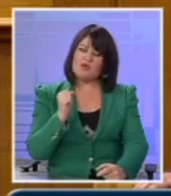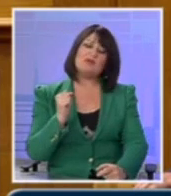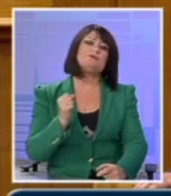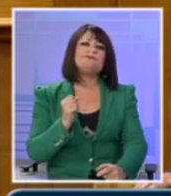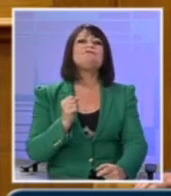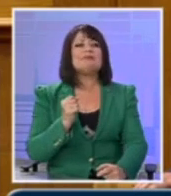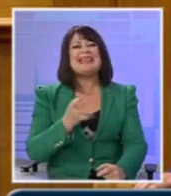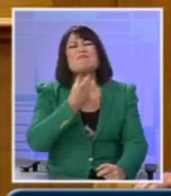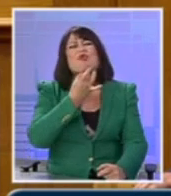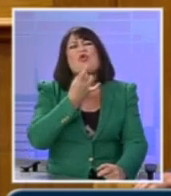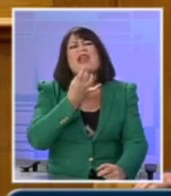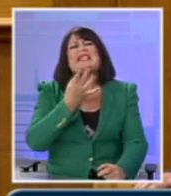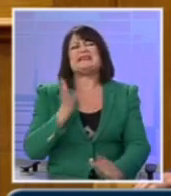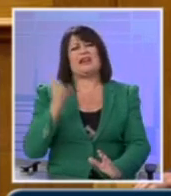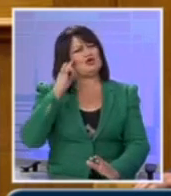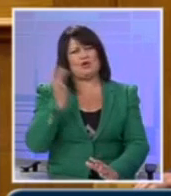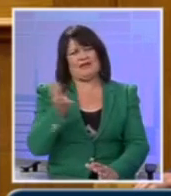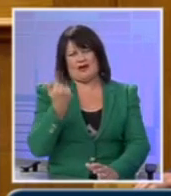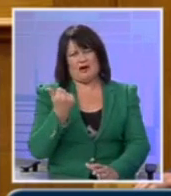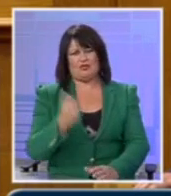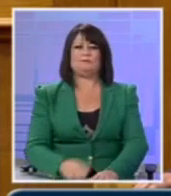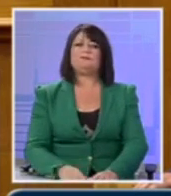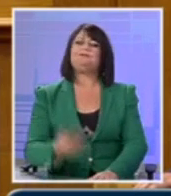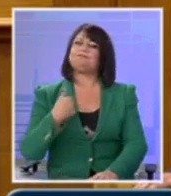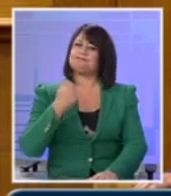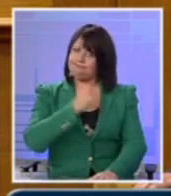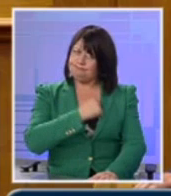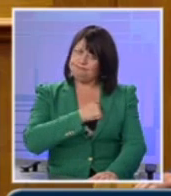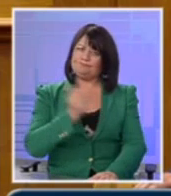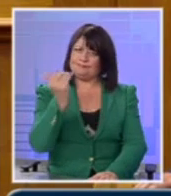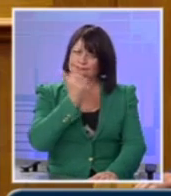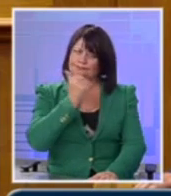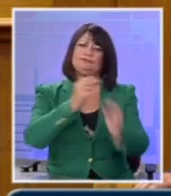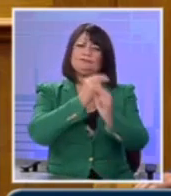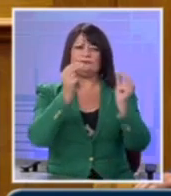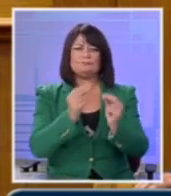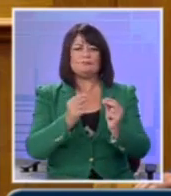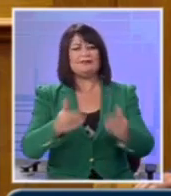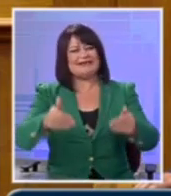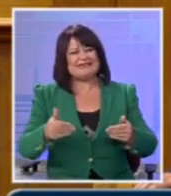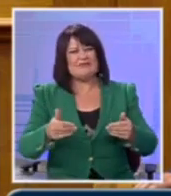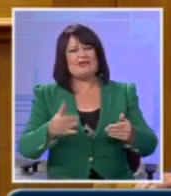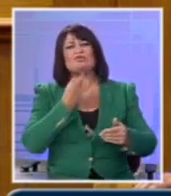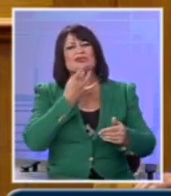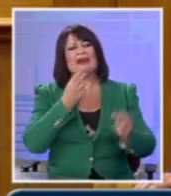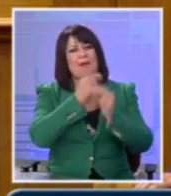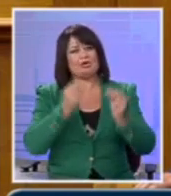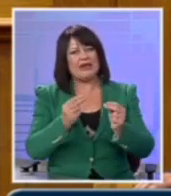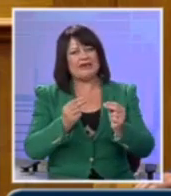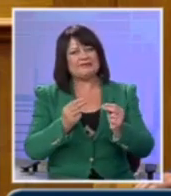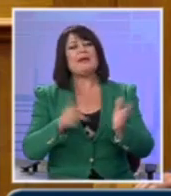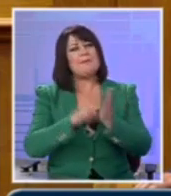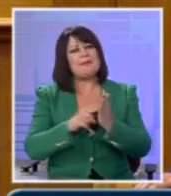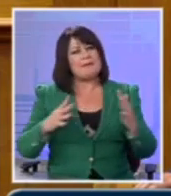παράλογα αδυσόπιτες. Πιστεύουμε όμως ότι παρά το γεγονός ότι οι άμεσες συνέπειες του συμβιβασμού είναι σκληρές, η μάχη αυτή έπρεπε